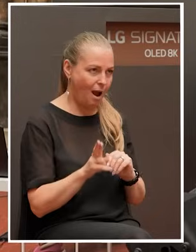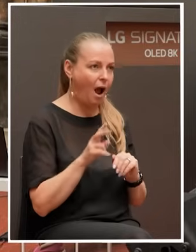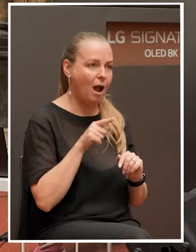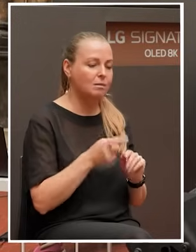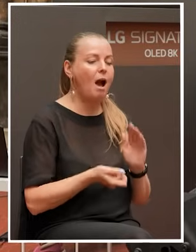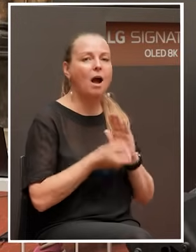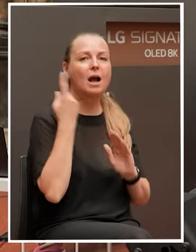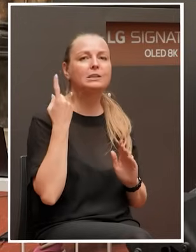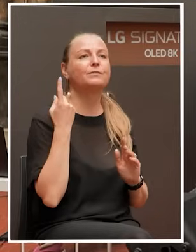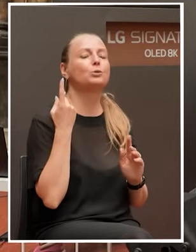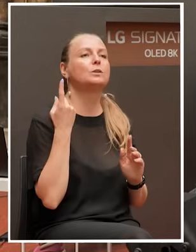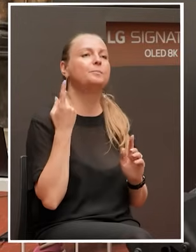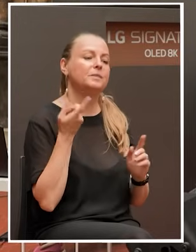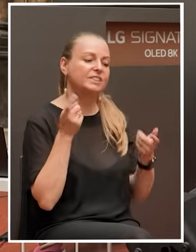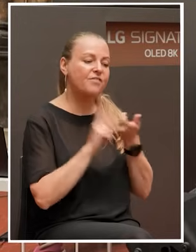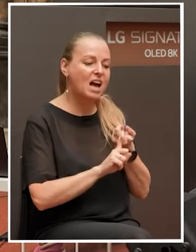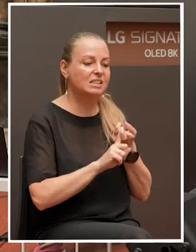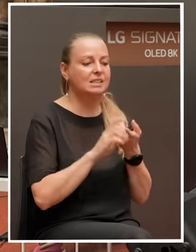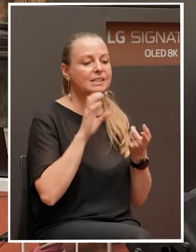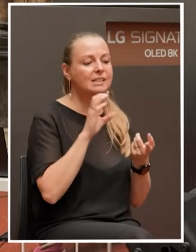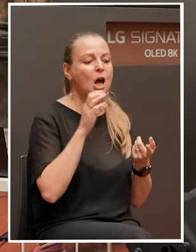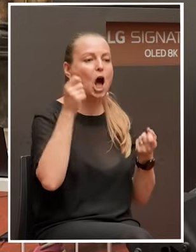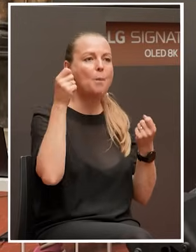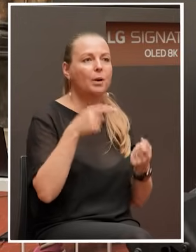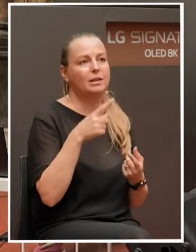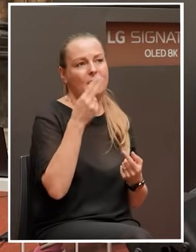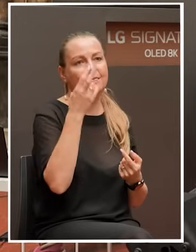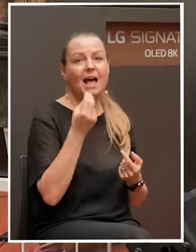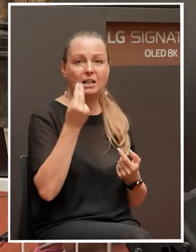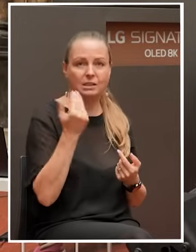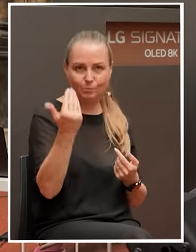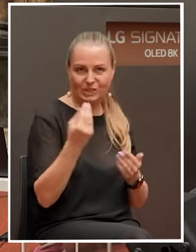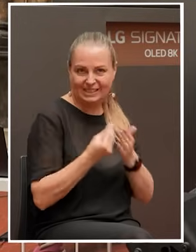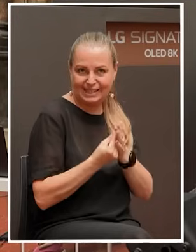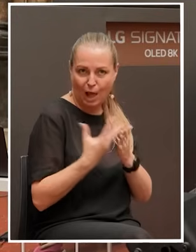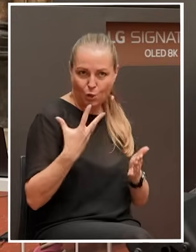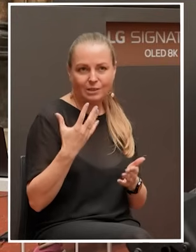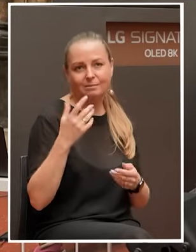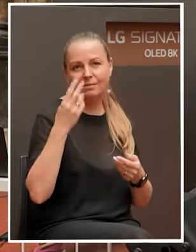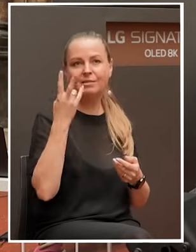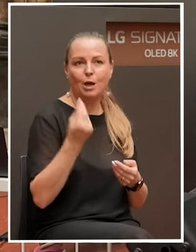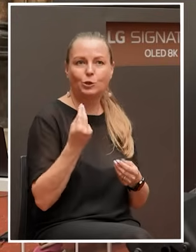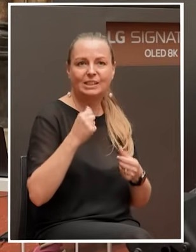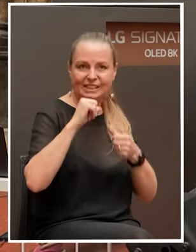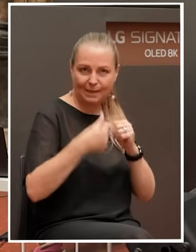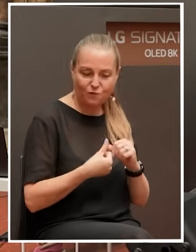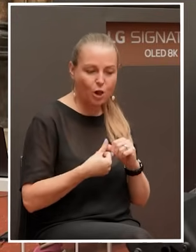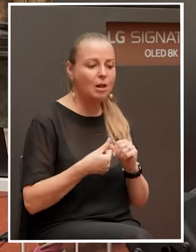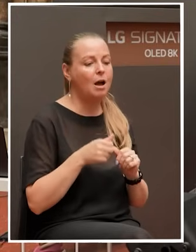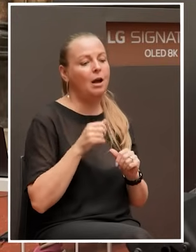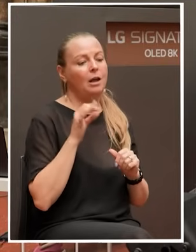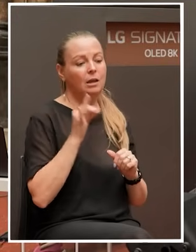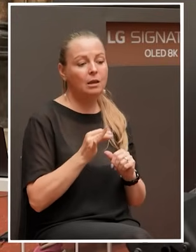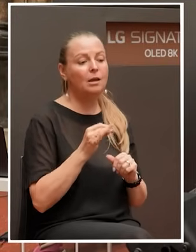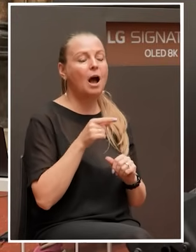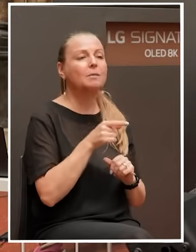одной стороны, тоже связанными с определенными национальными ценностями, национальными символами, а с другой стороны,